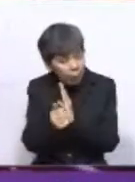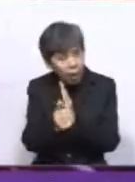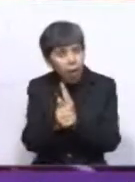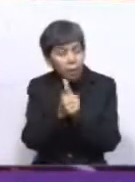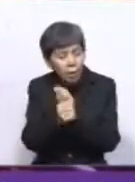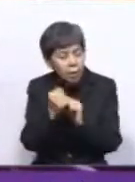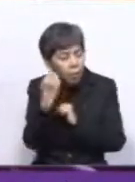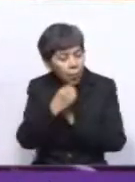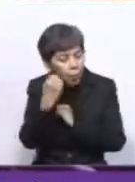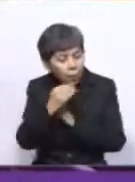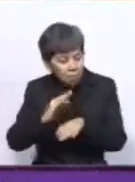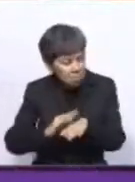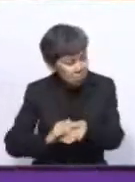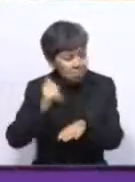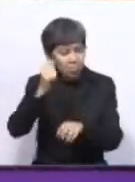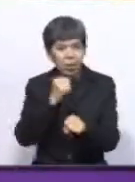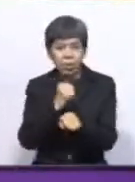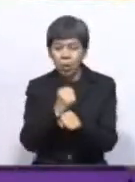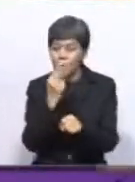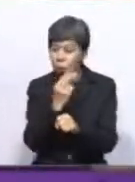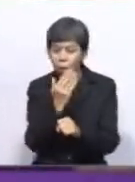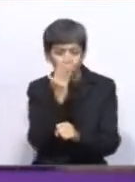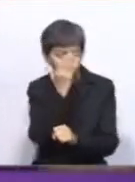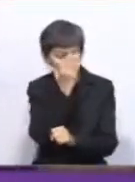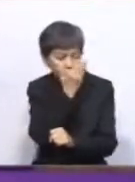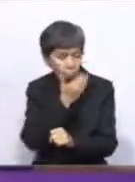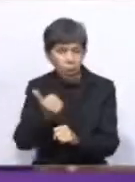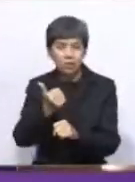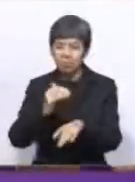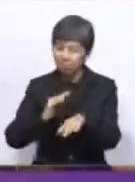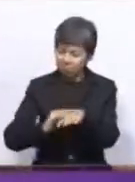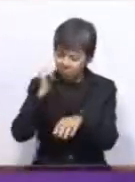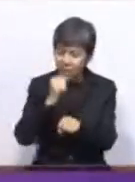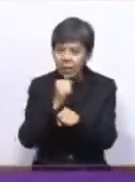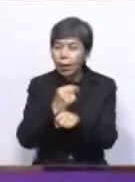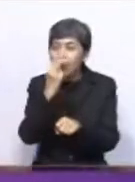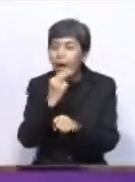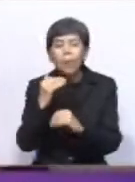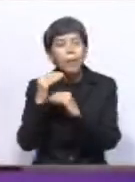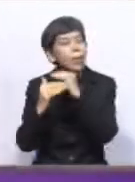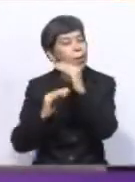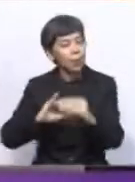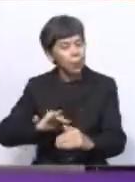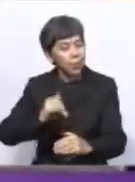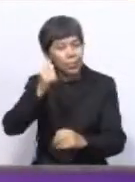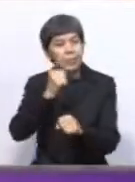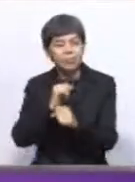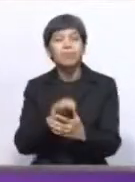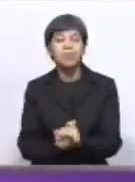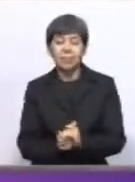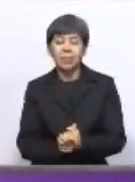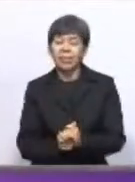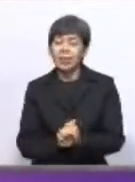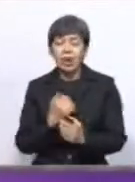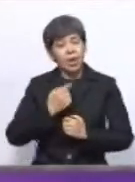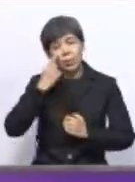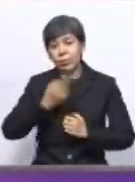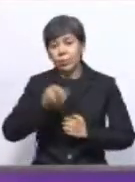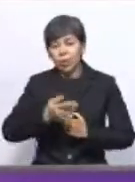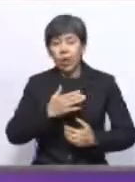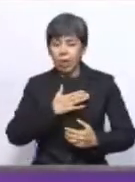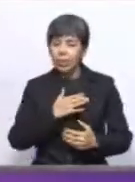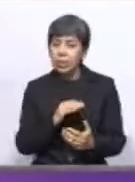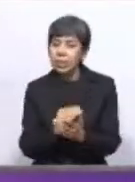ญและเกิดทักษะฝีมือสูงเนี่ยงานก็จะประณีตขึ้นก็จะมีการเขาเรียกว่าพัฒนาตัวเองโบราณเลยวางกรอบไว้ว่